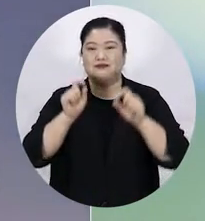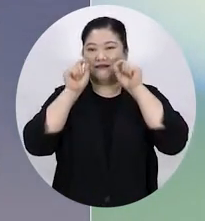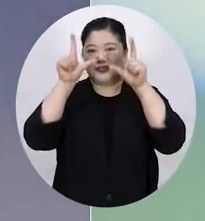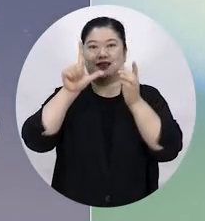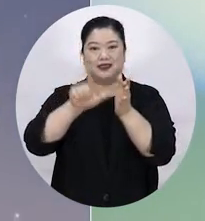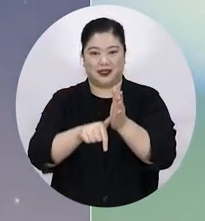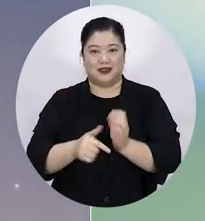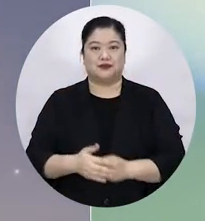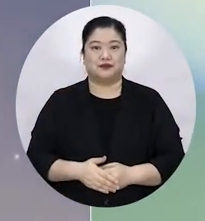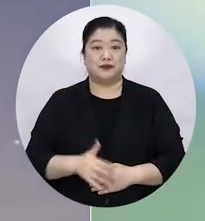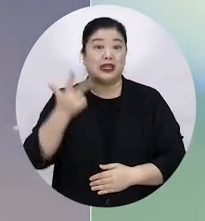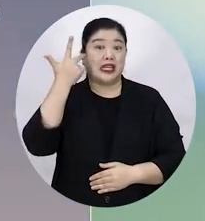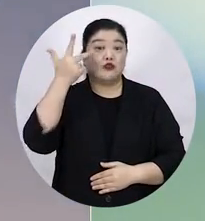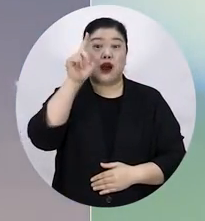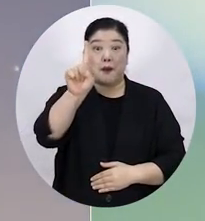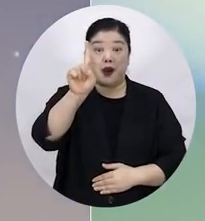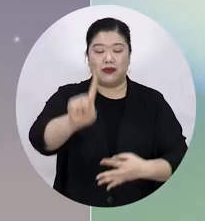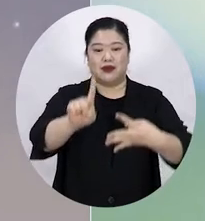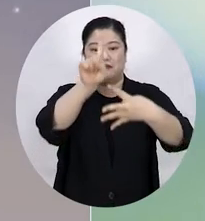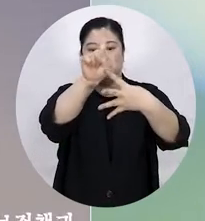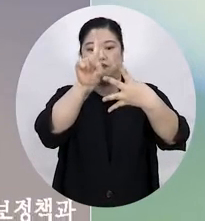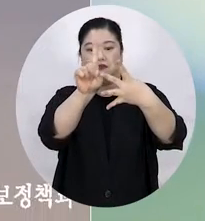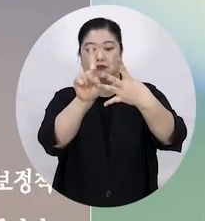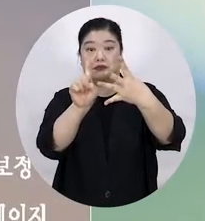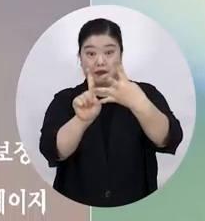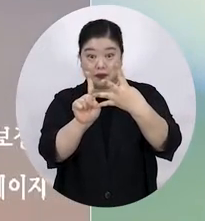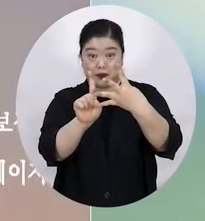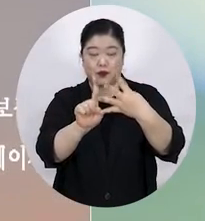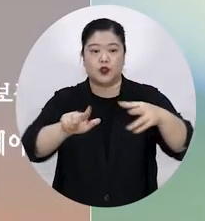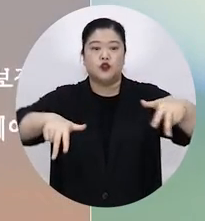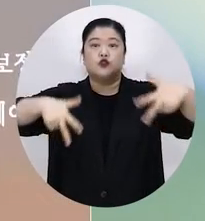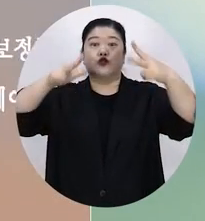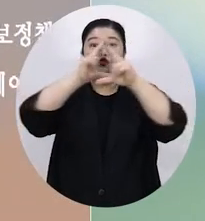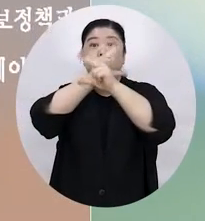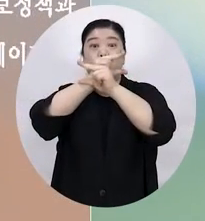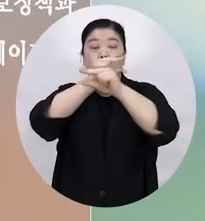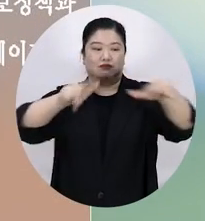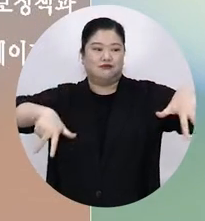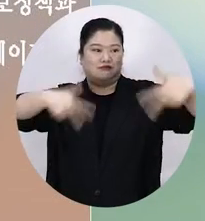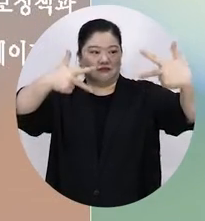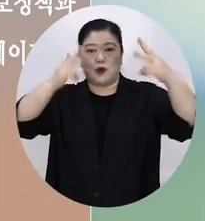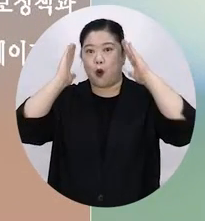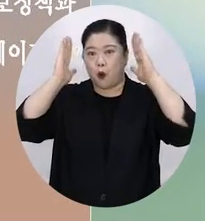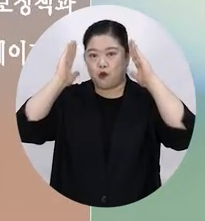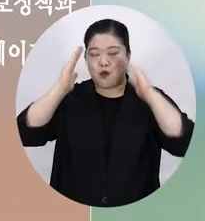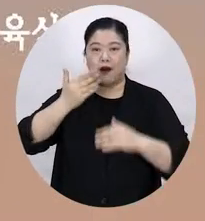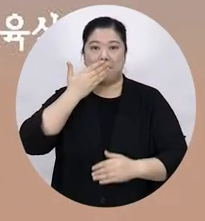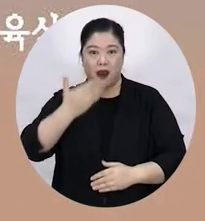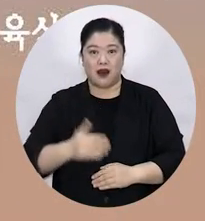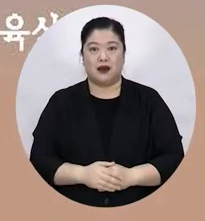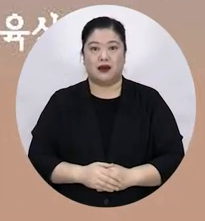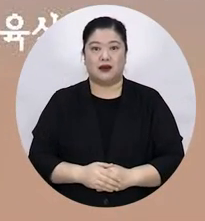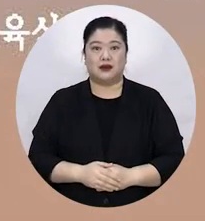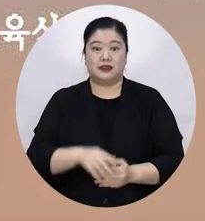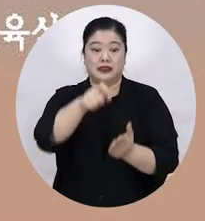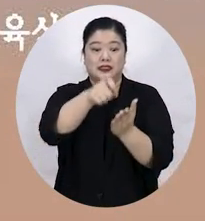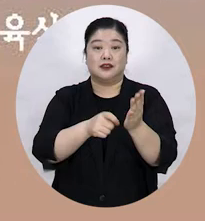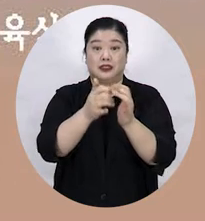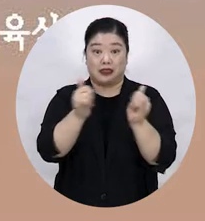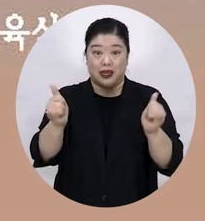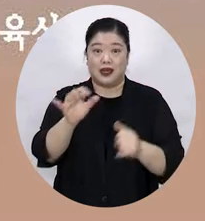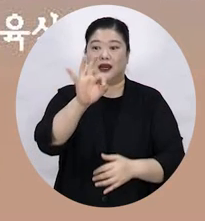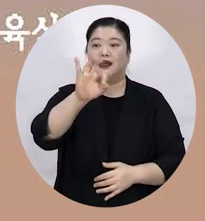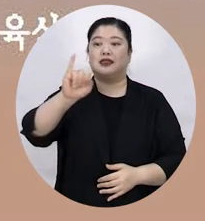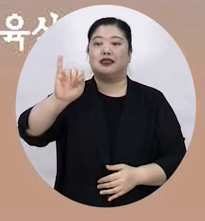갖습니다. 주 1회씩 모두 4회로 줌 어플을 통해 온라인으로 강좌가 운영되며 영화 여자를